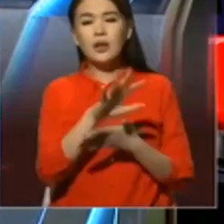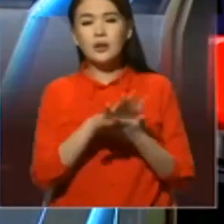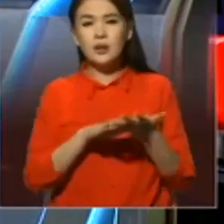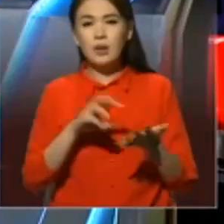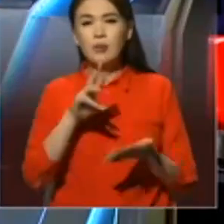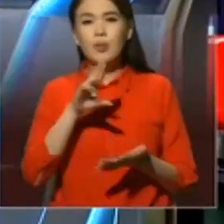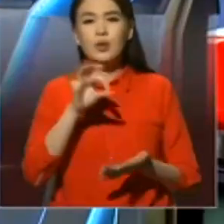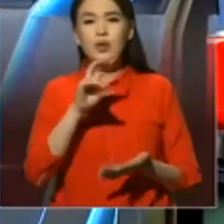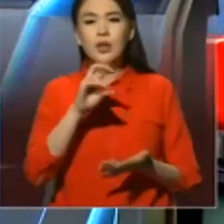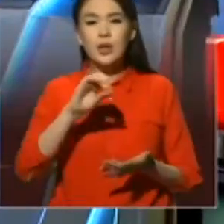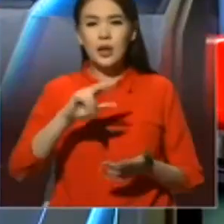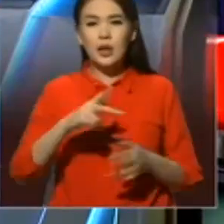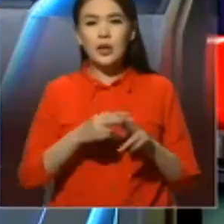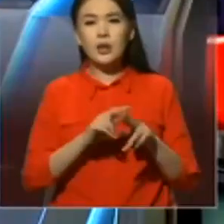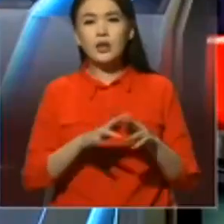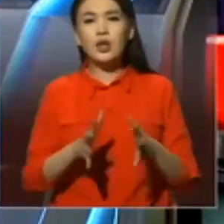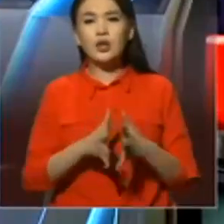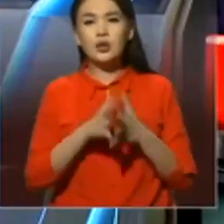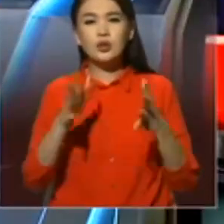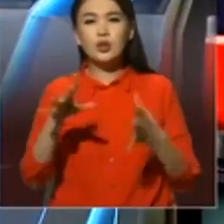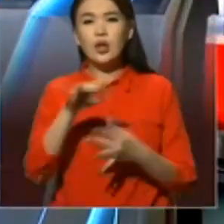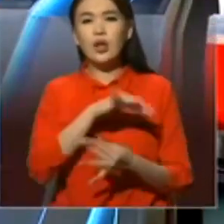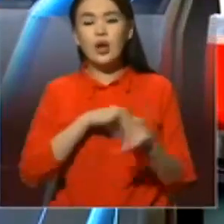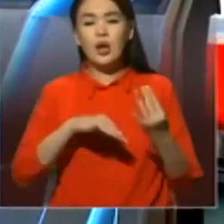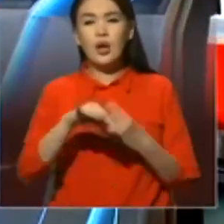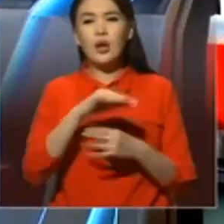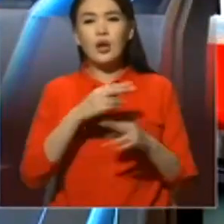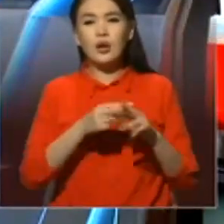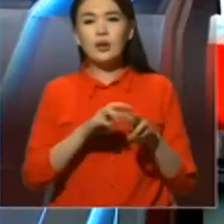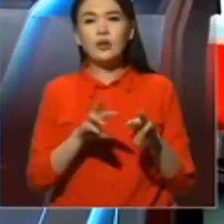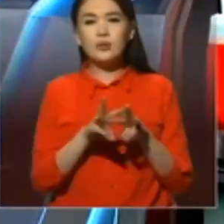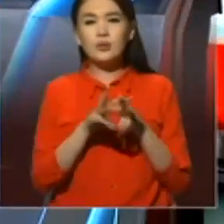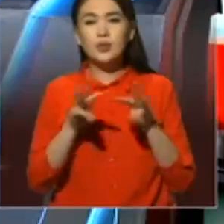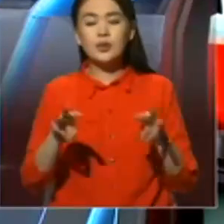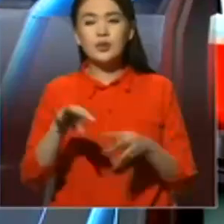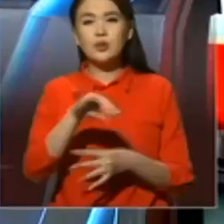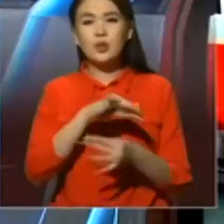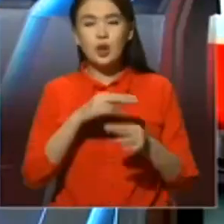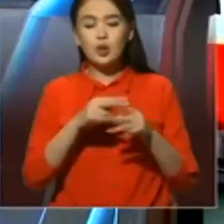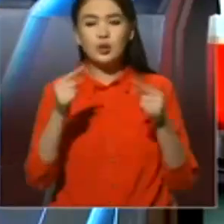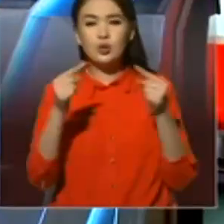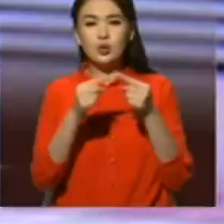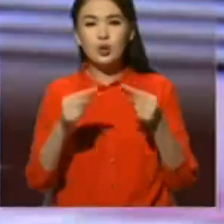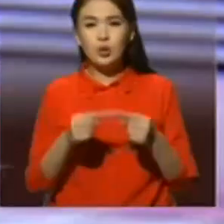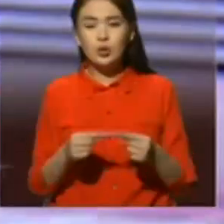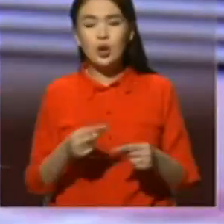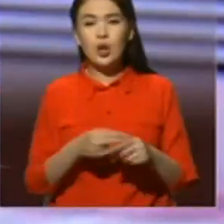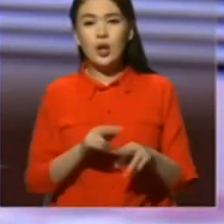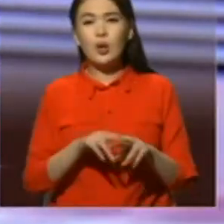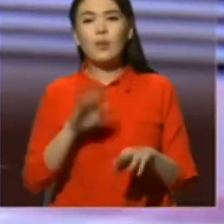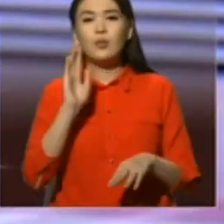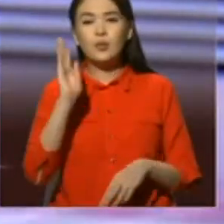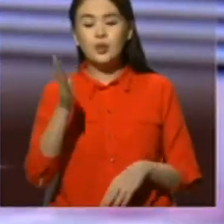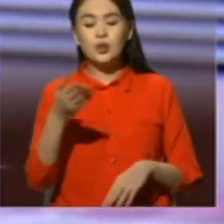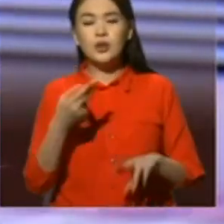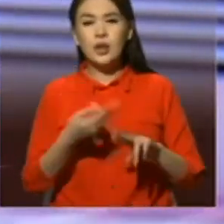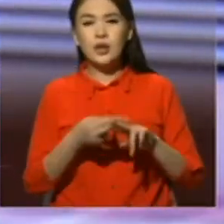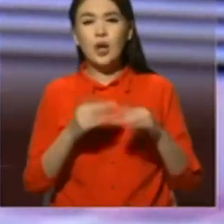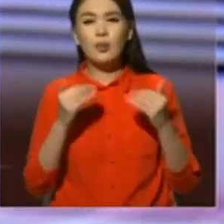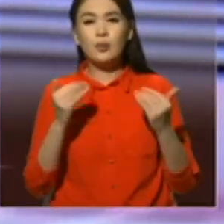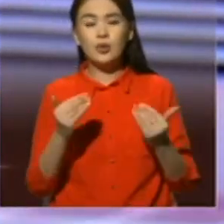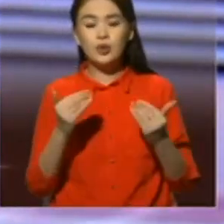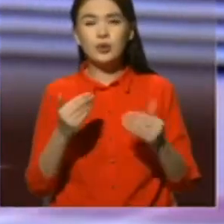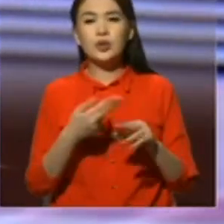панельдік үлкен пленарлық жиынға ағарту министрі қатысты. Бұл жөнінде нақты шешімдер болады деп мен ойлаймын. Жалпы бүгін